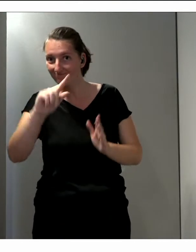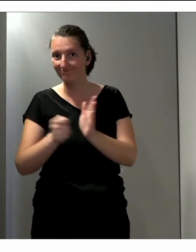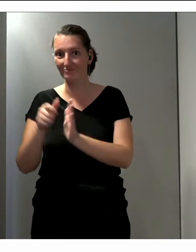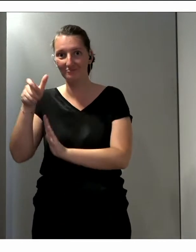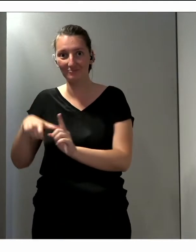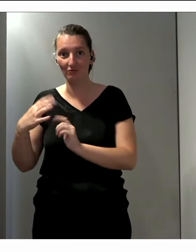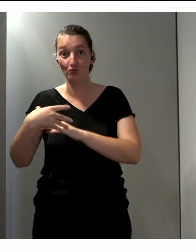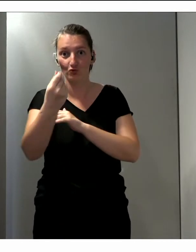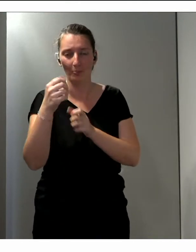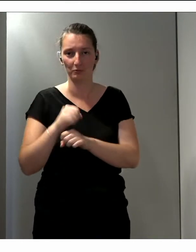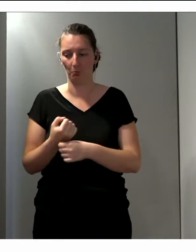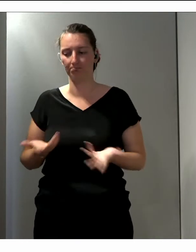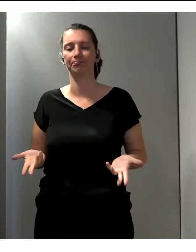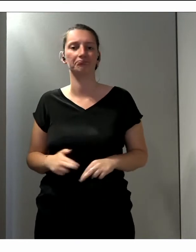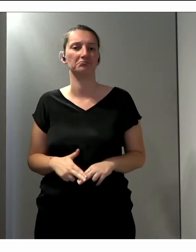sur